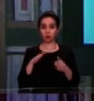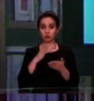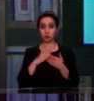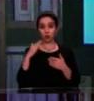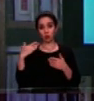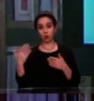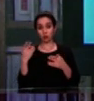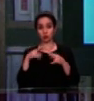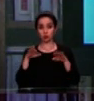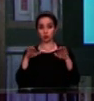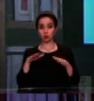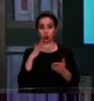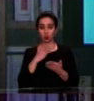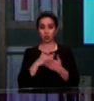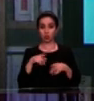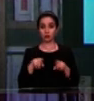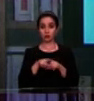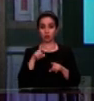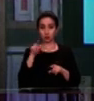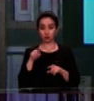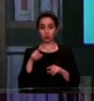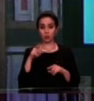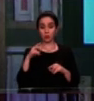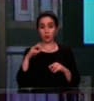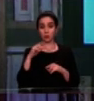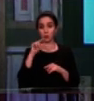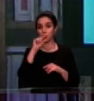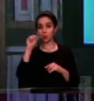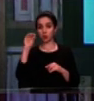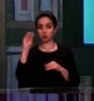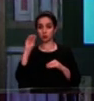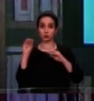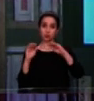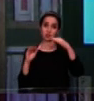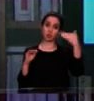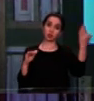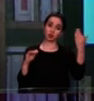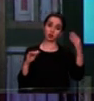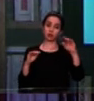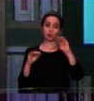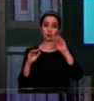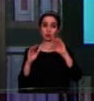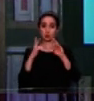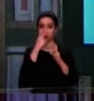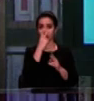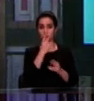o'ng tarafdan joylanganda, demak, matnimiz chap tarafda joylashadi.